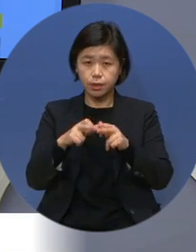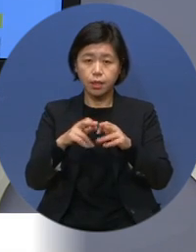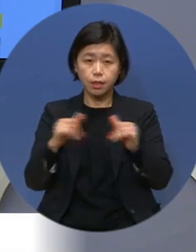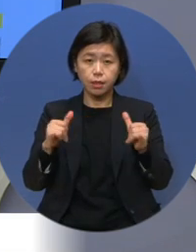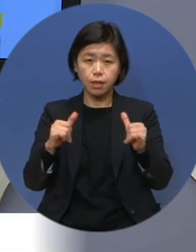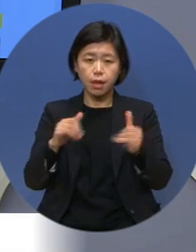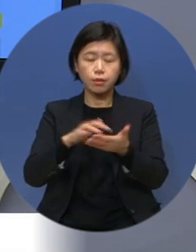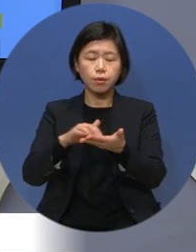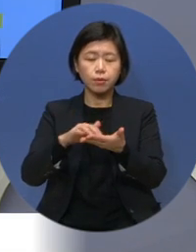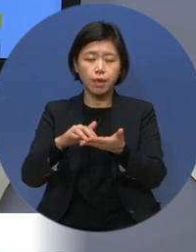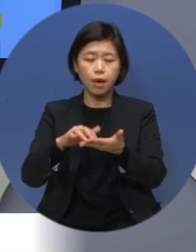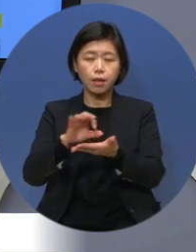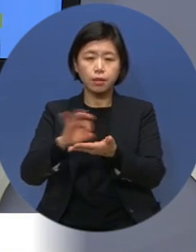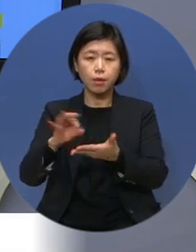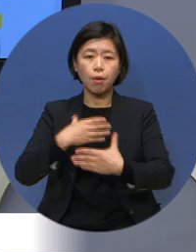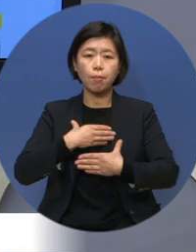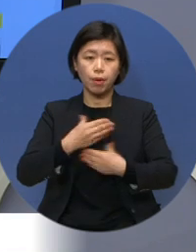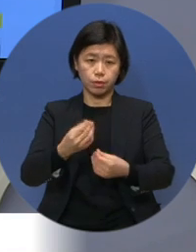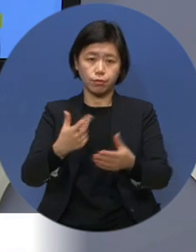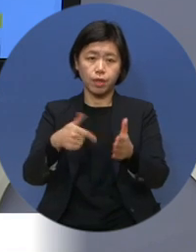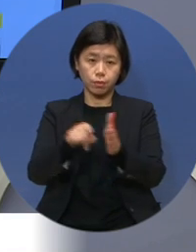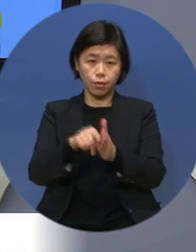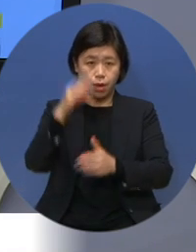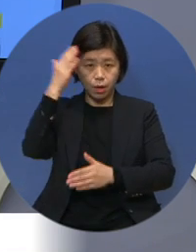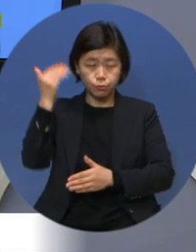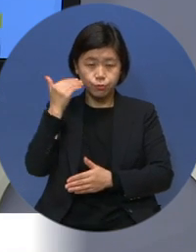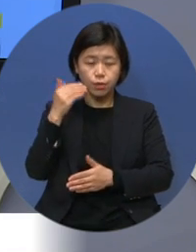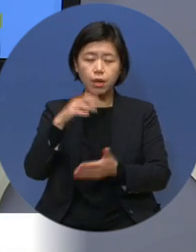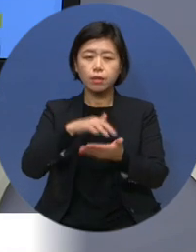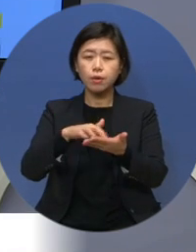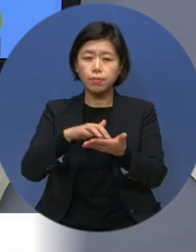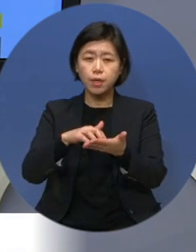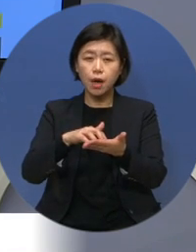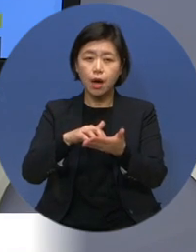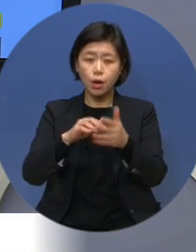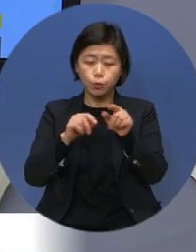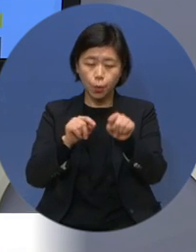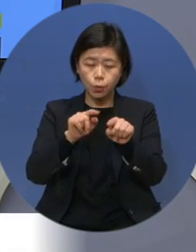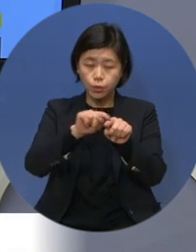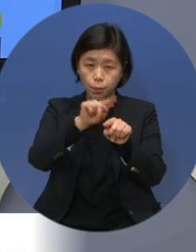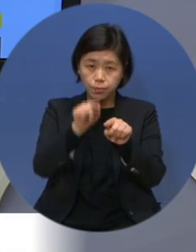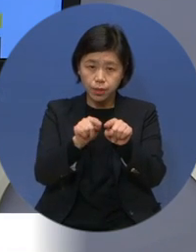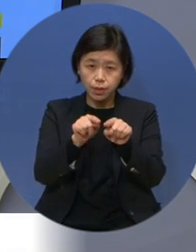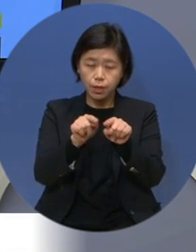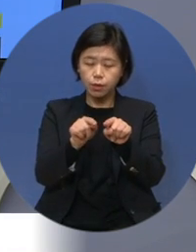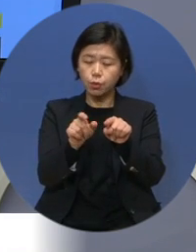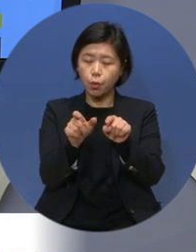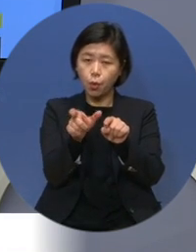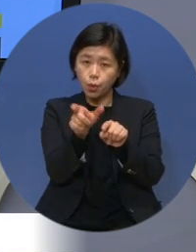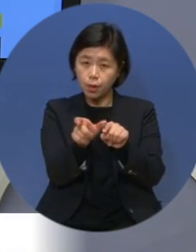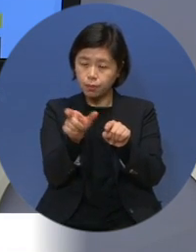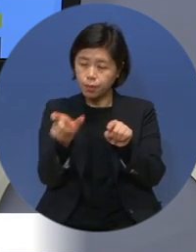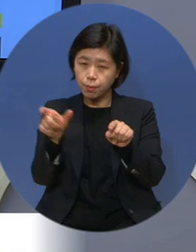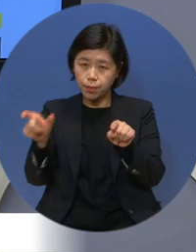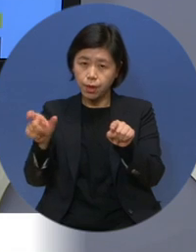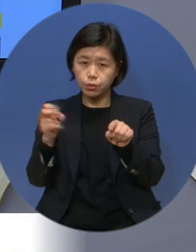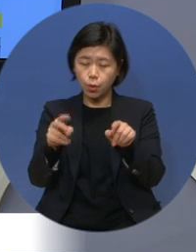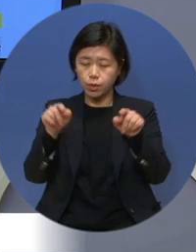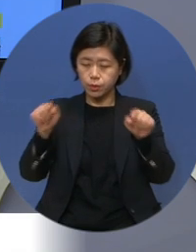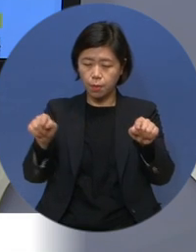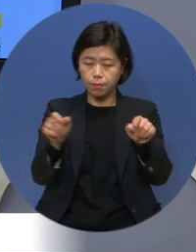도모하고자 한국 정작 유정에 젊 높이 젊 간격 점과 앉아 간 거리 등